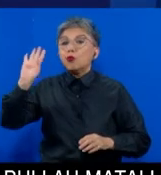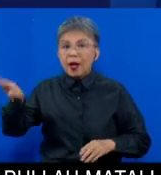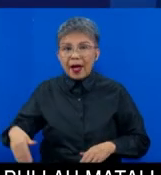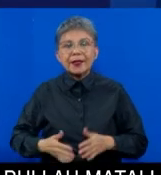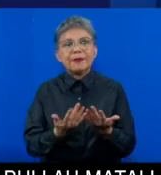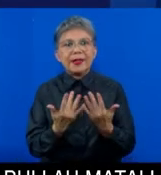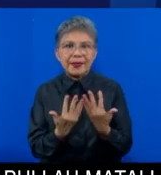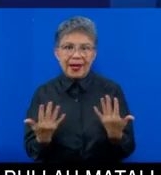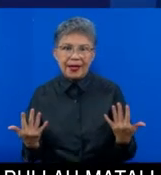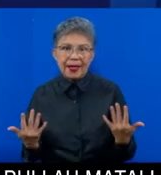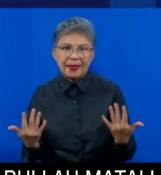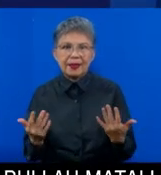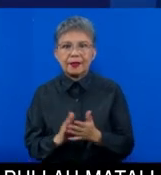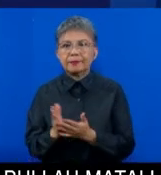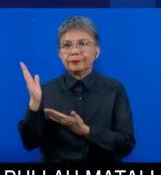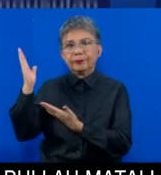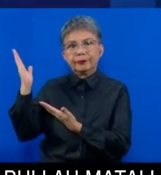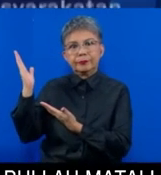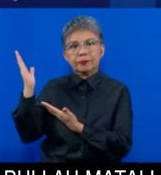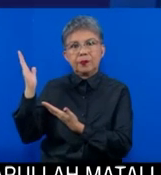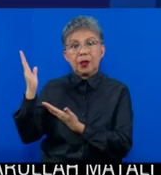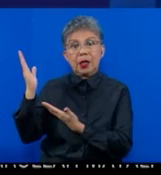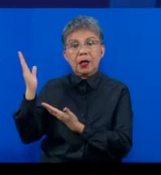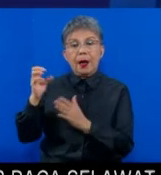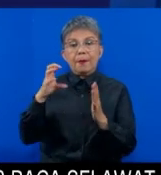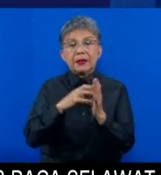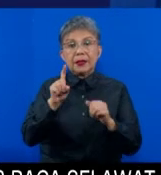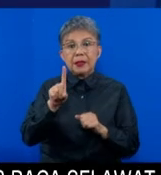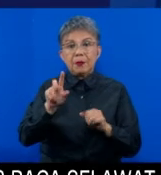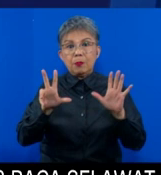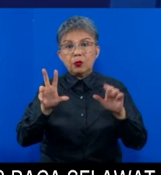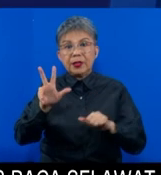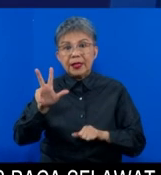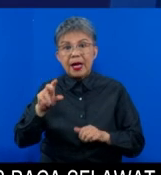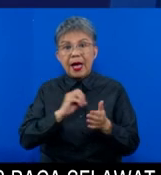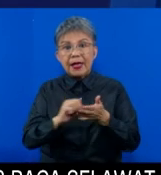berlaku. Adapun persyaratan sebagaimana tertuang dalam pasal 83 ayat